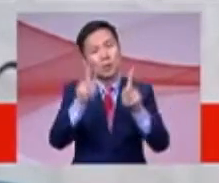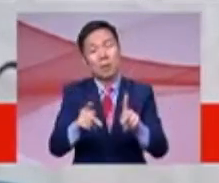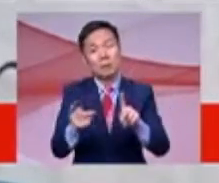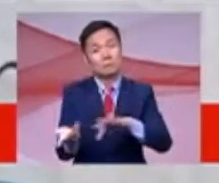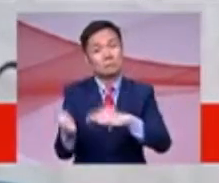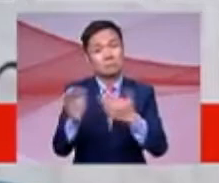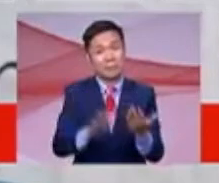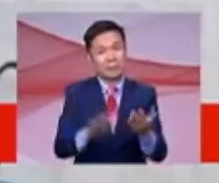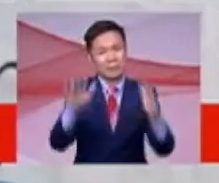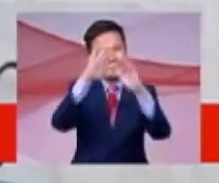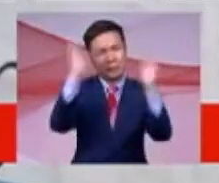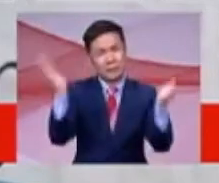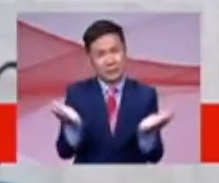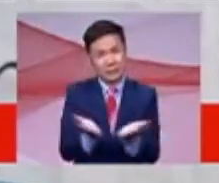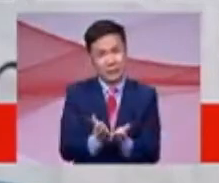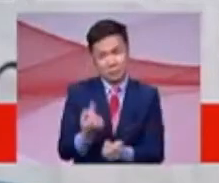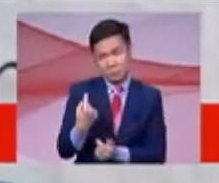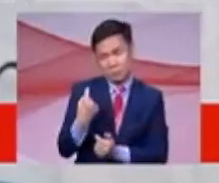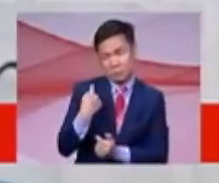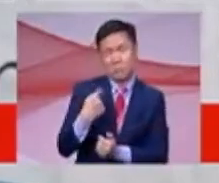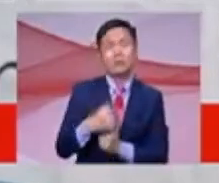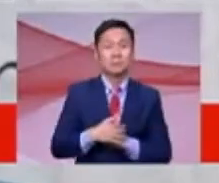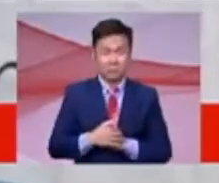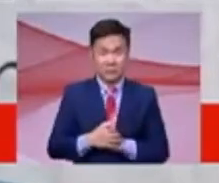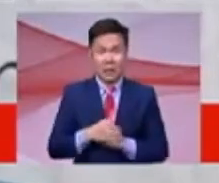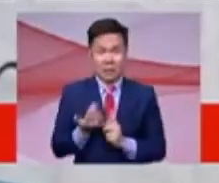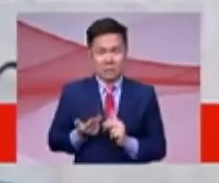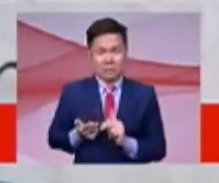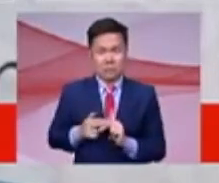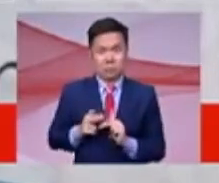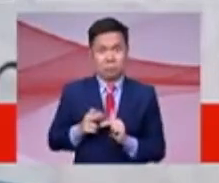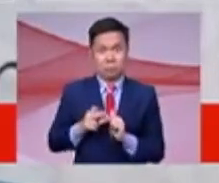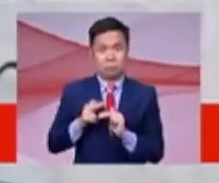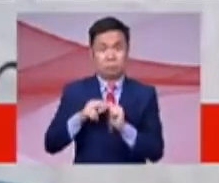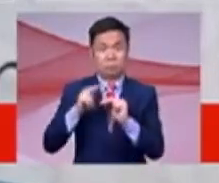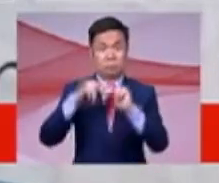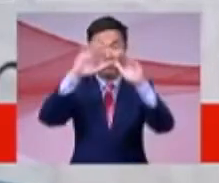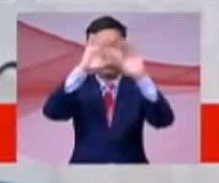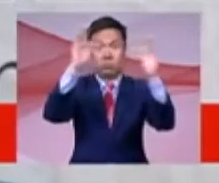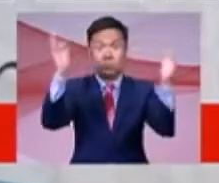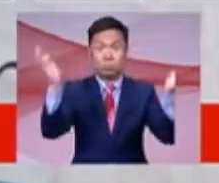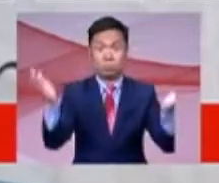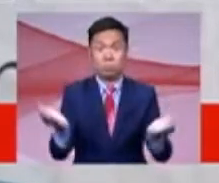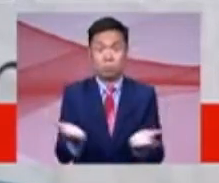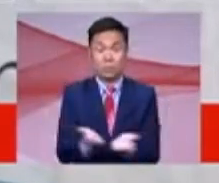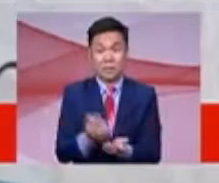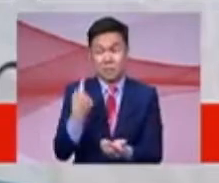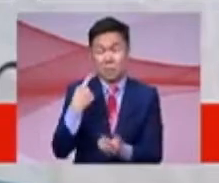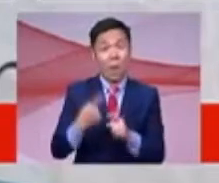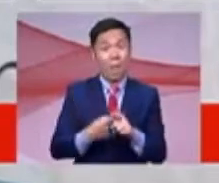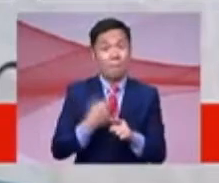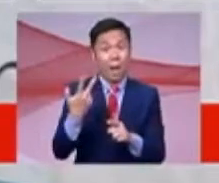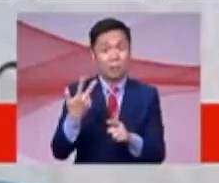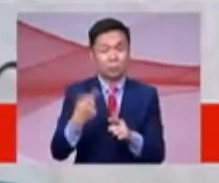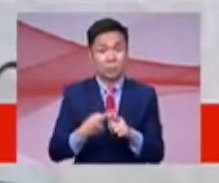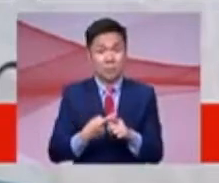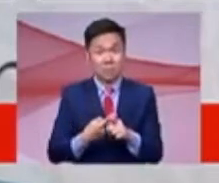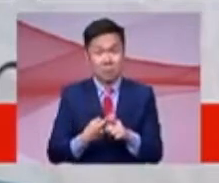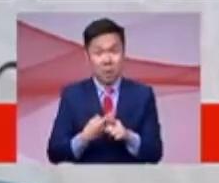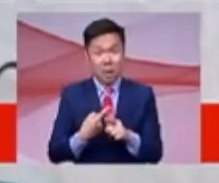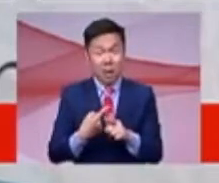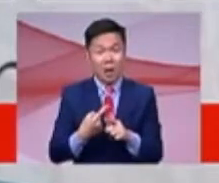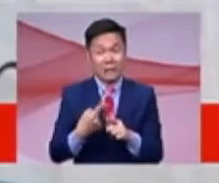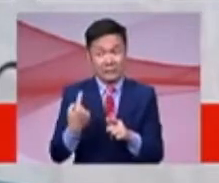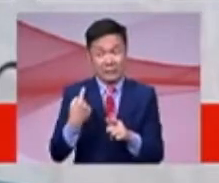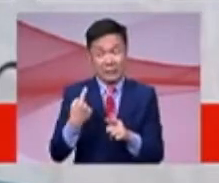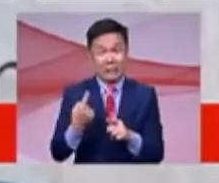dan akhir-akhir ini kita lihat ada peningkatan kes global, iaitu pada bulan Mac, dan juga kes